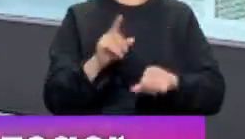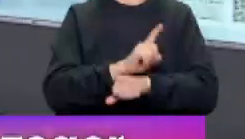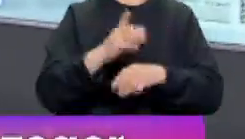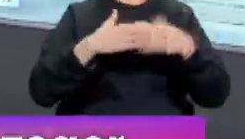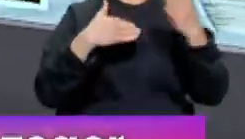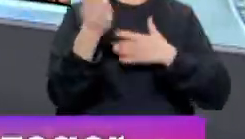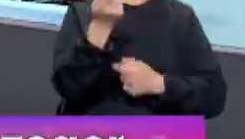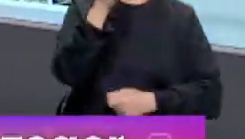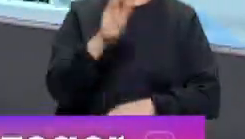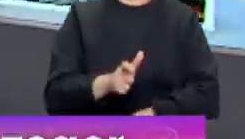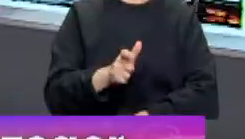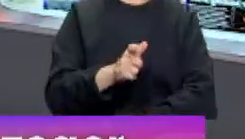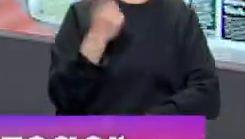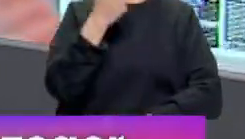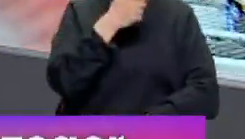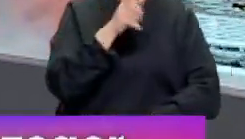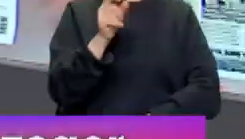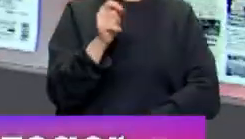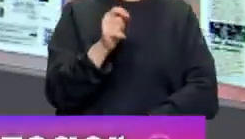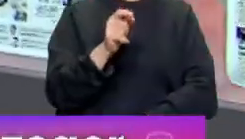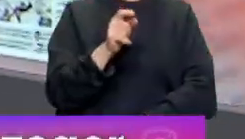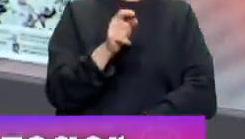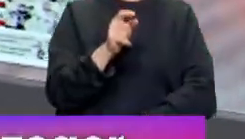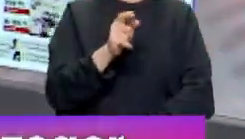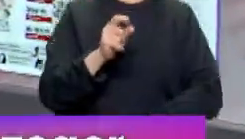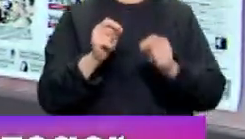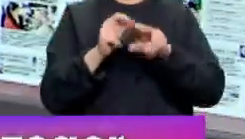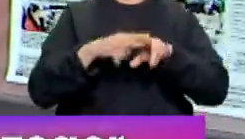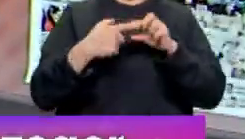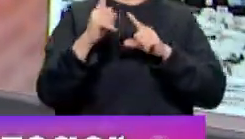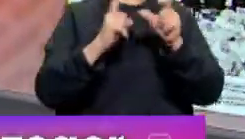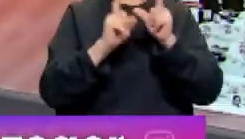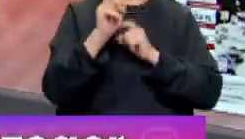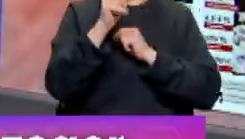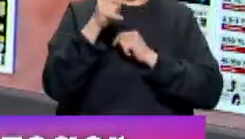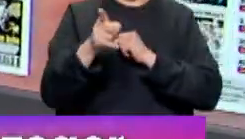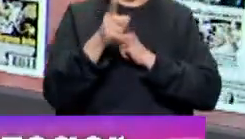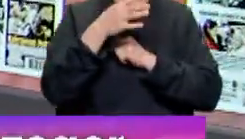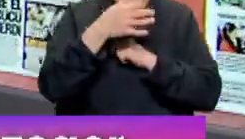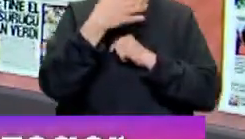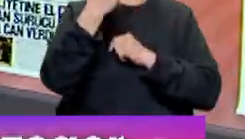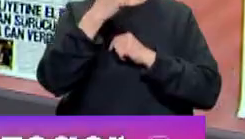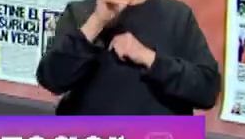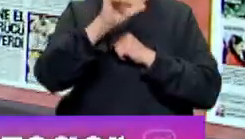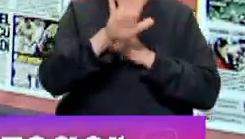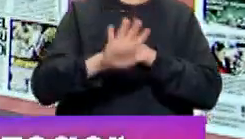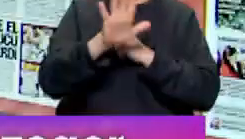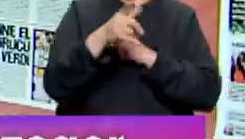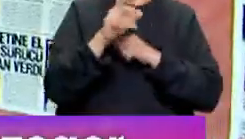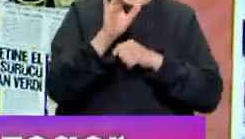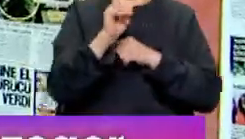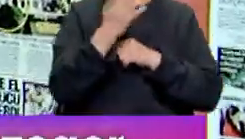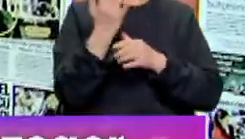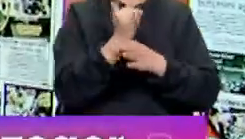inşaat işçisi Barış öğretmenin haberiyle devam edeceğiz 32 yaşındaki Barış Elçi bir coğrafya öğretmeni ama